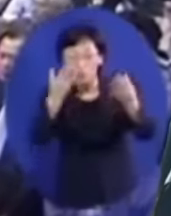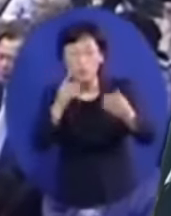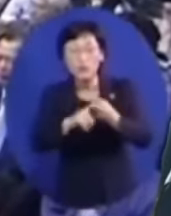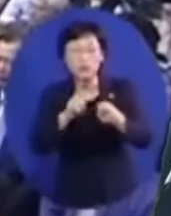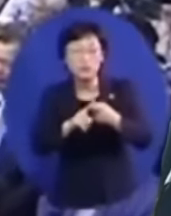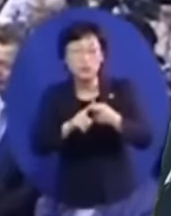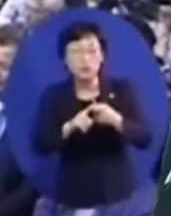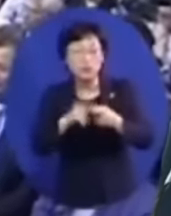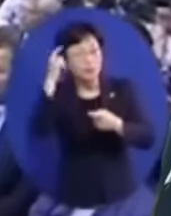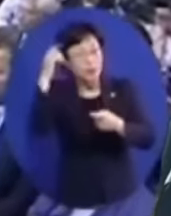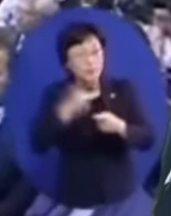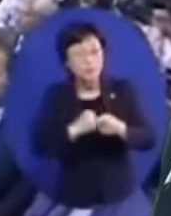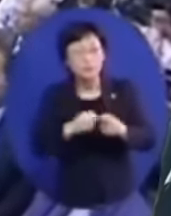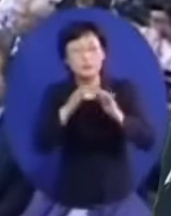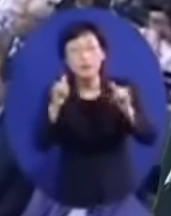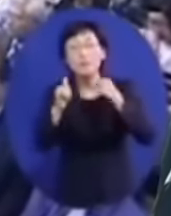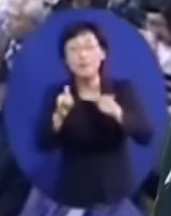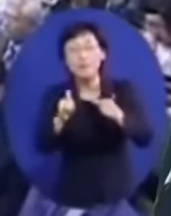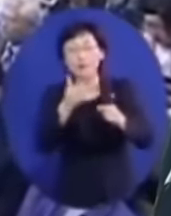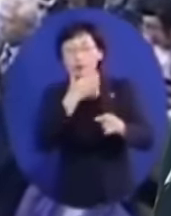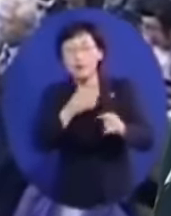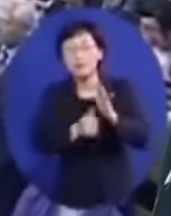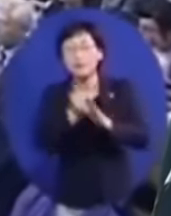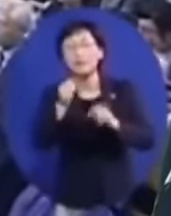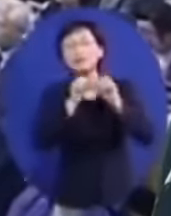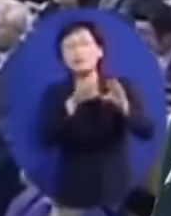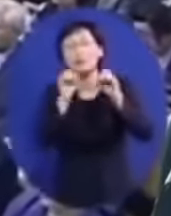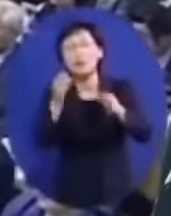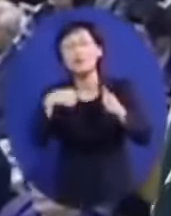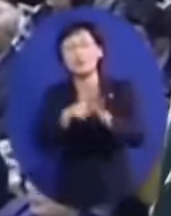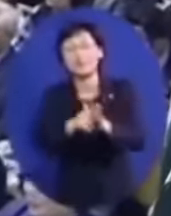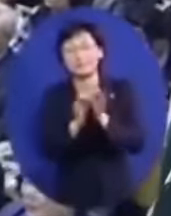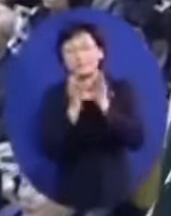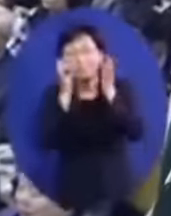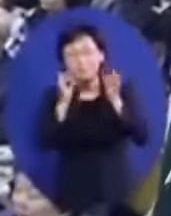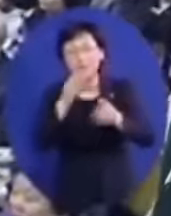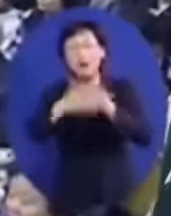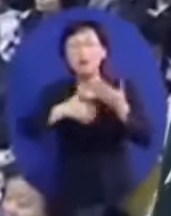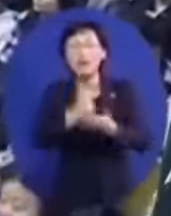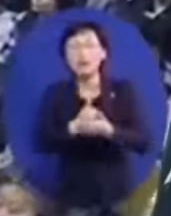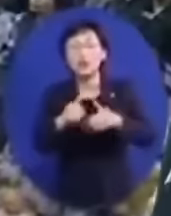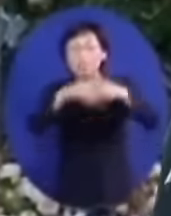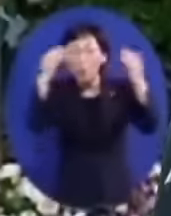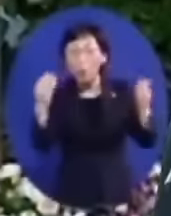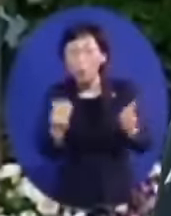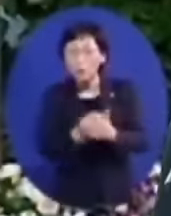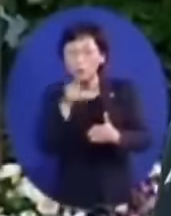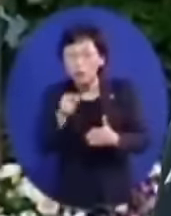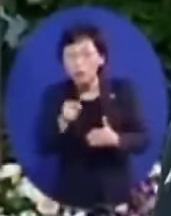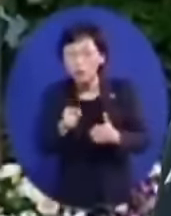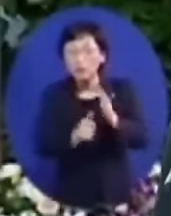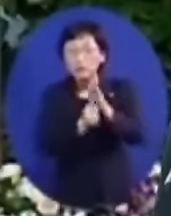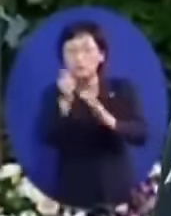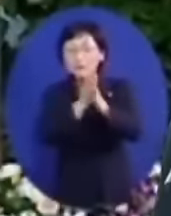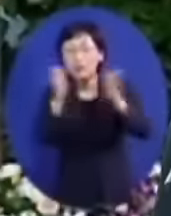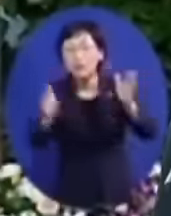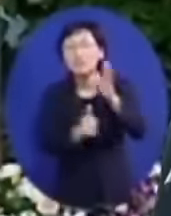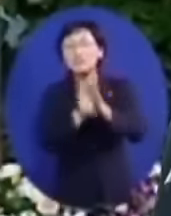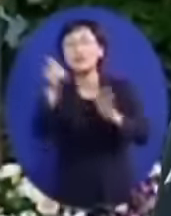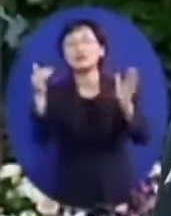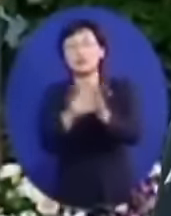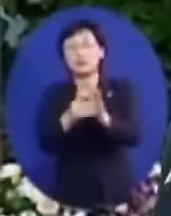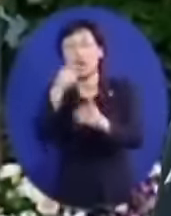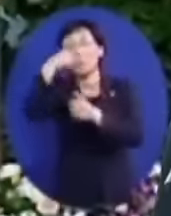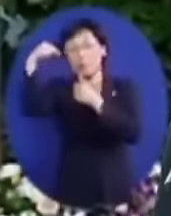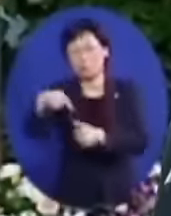위해 힘을 썼습니다. 하나님은 모든 것을 희망으로 시작하여 희망으로 끝나라고